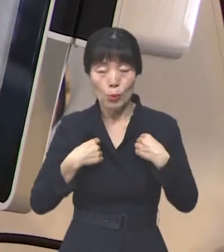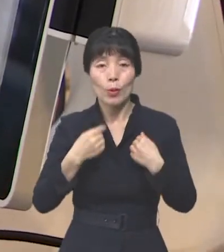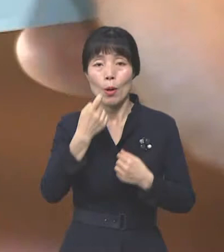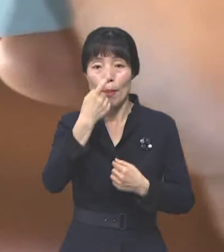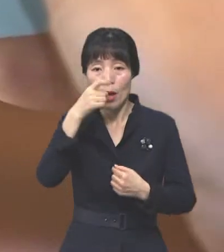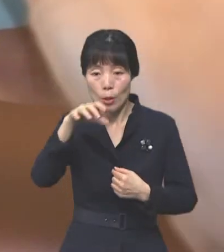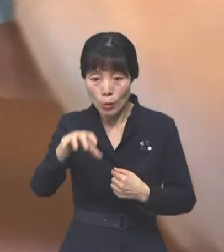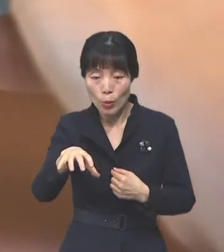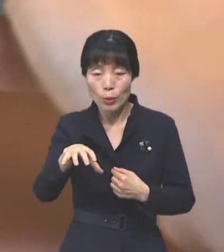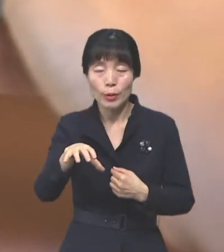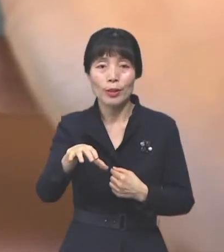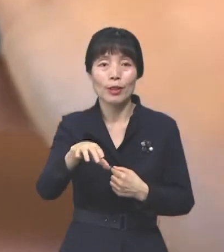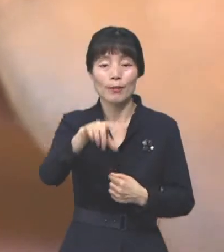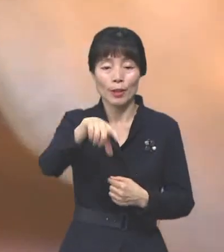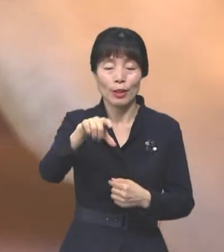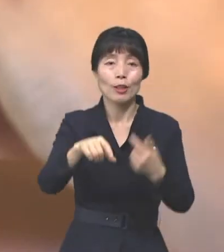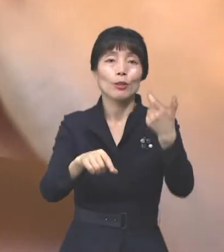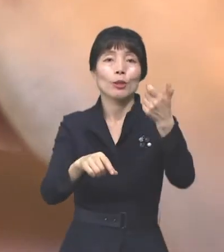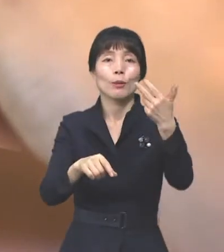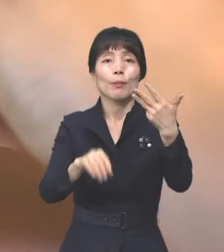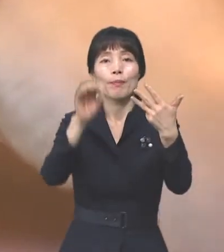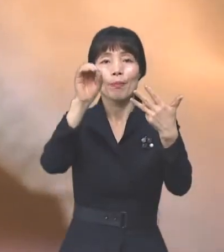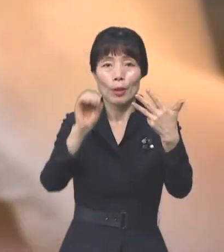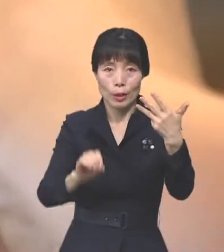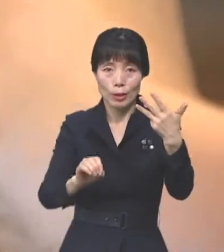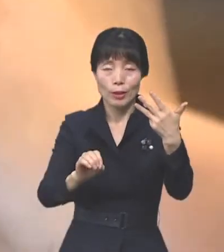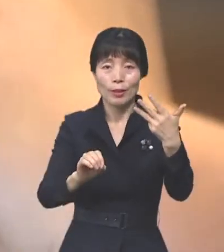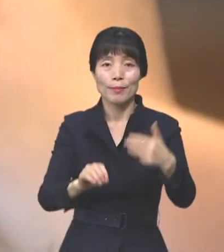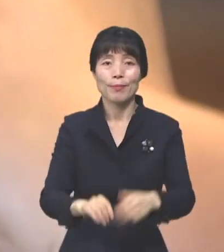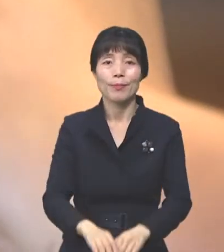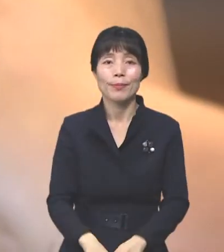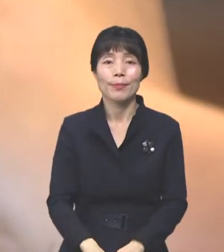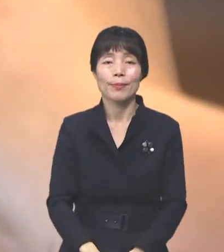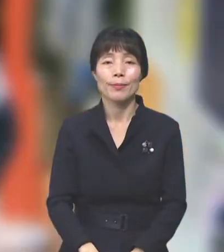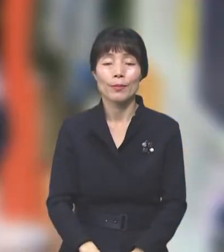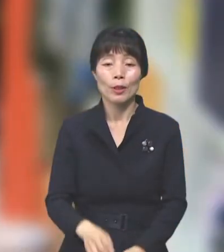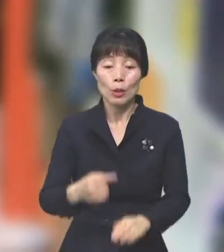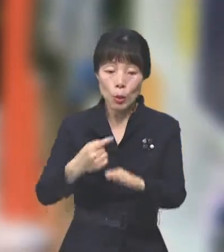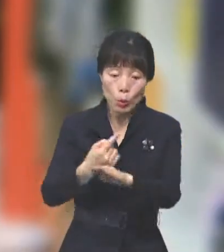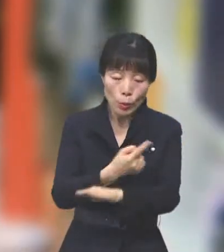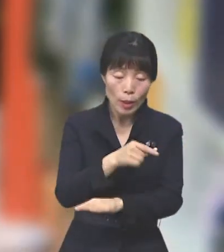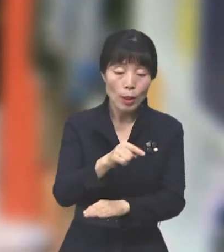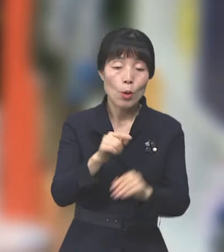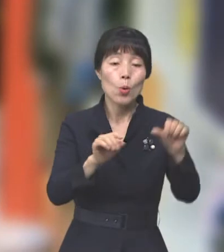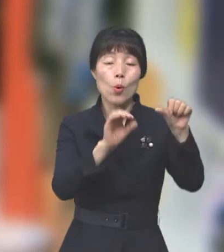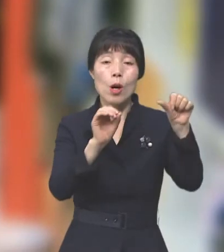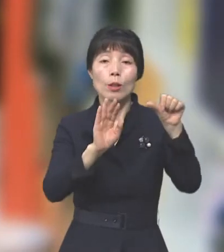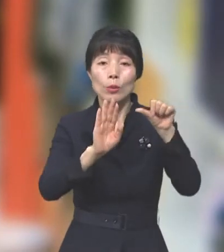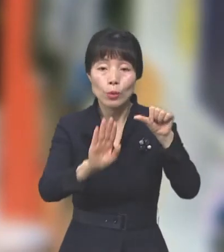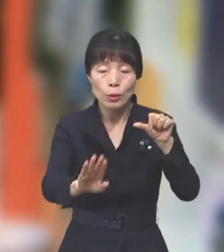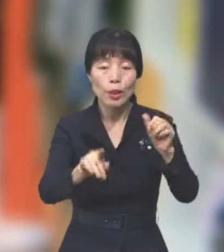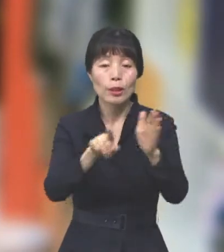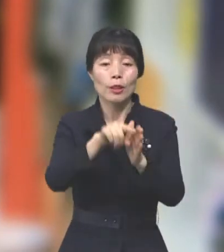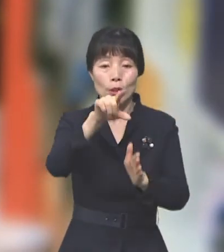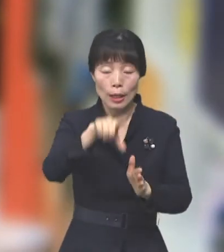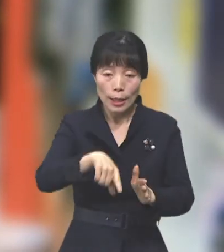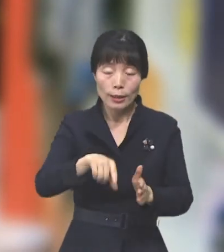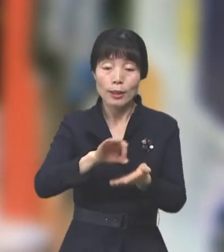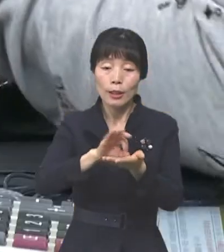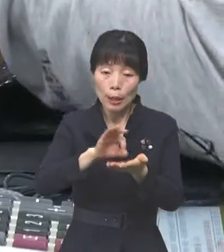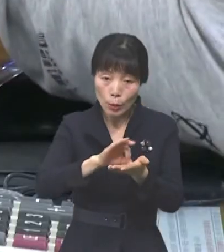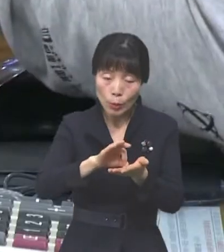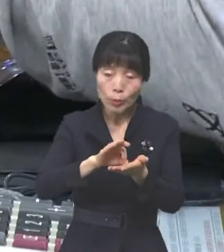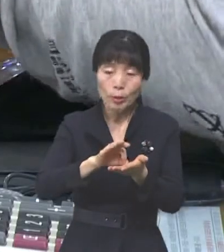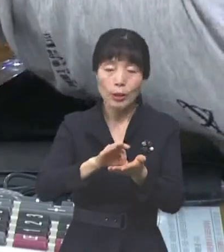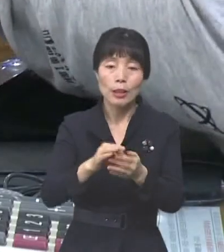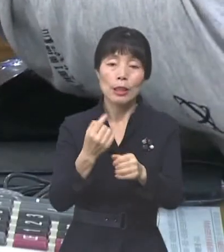학원에서의 결제액이 전체 68%를 차지합니다. 반면 5월 이후 역내 신용체크카드 사용액은 전년